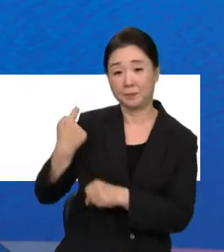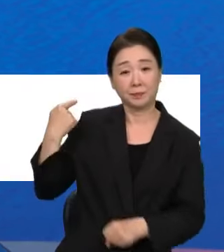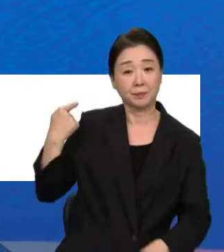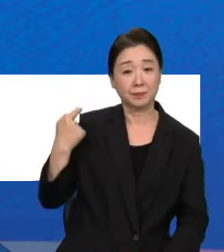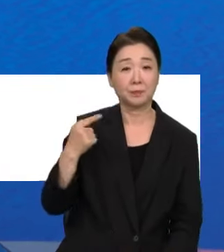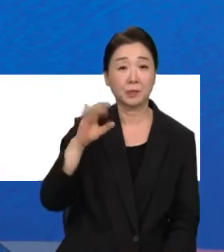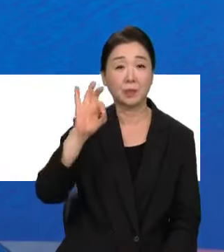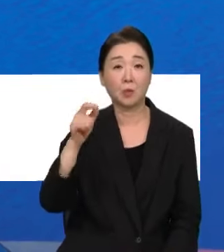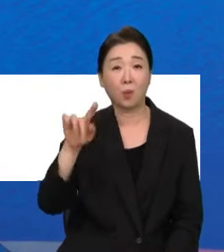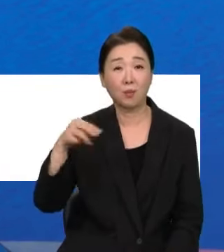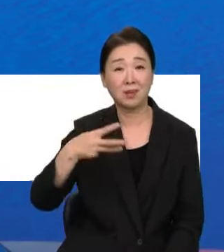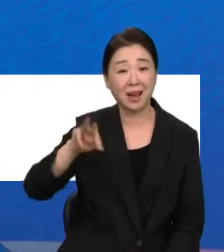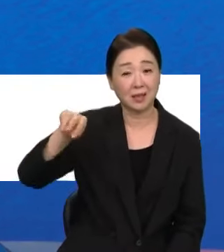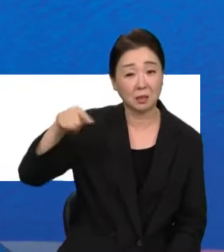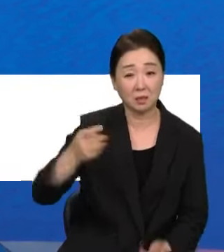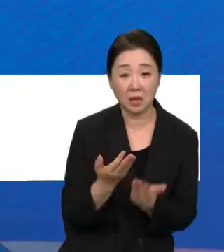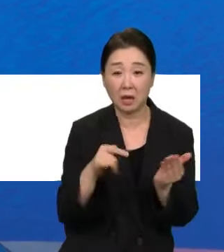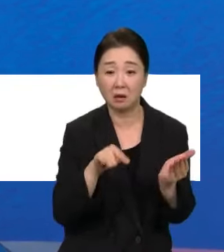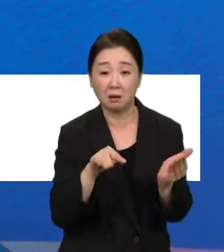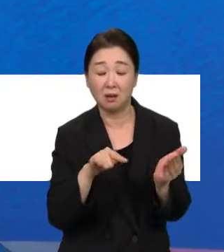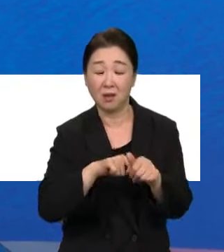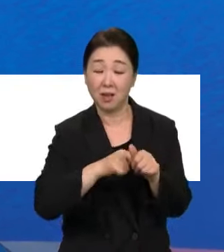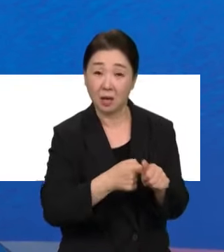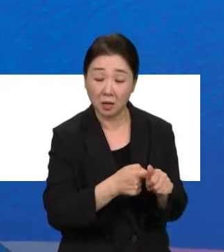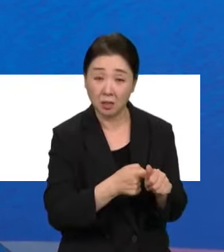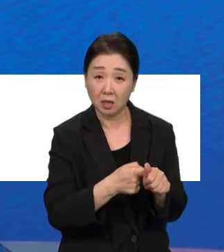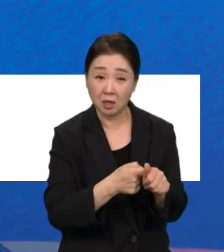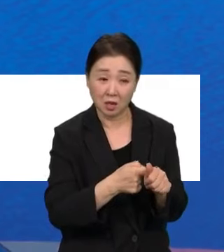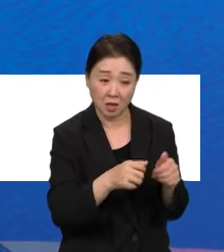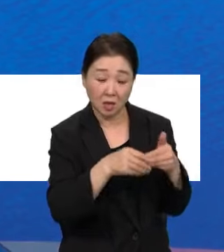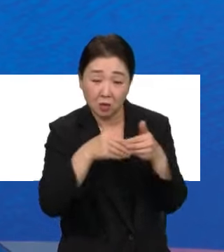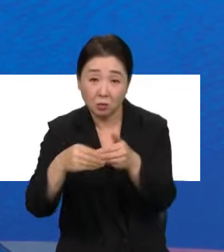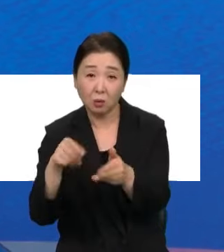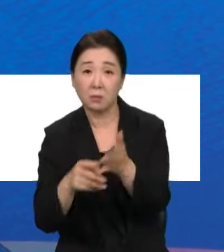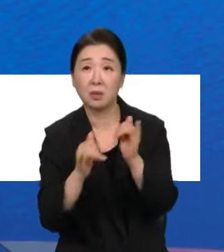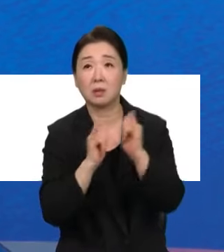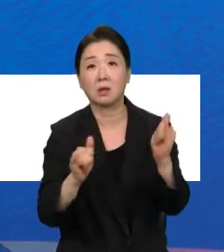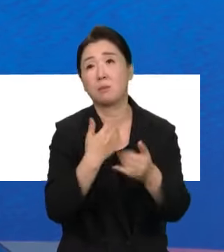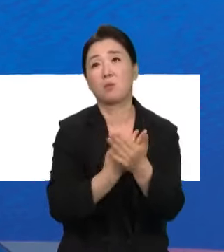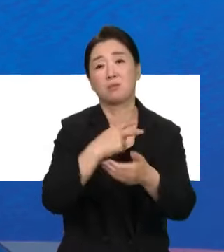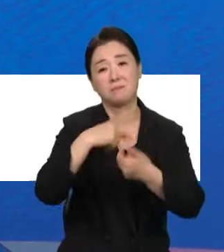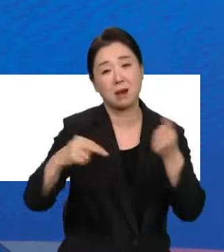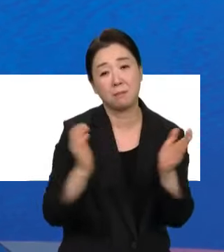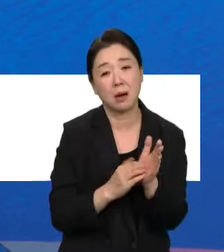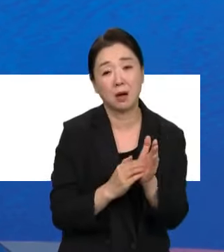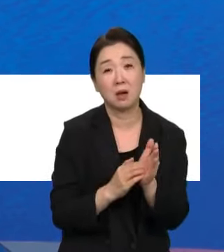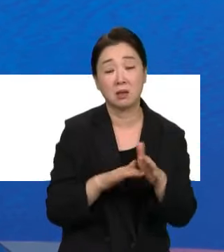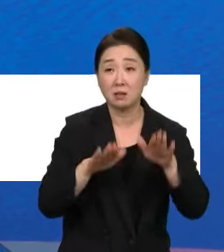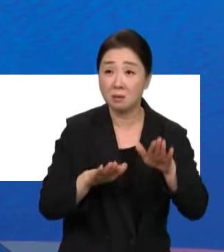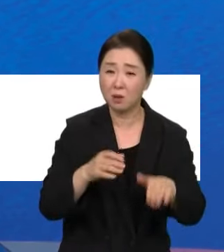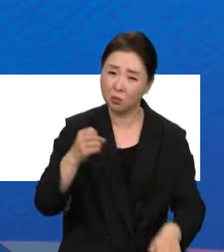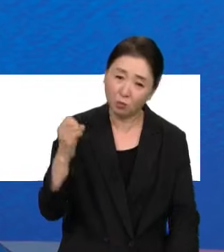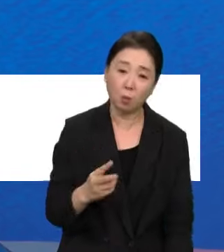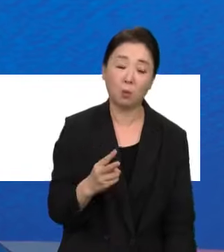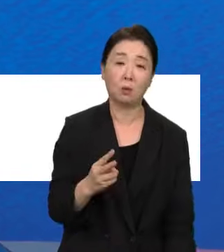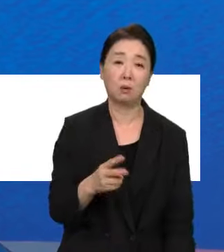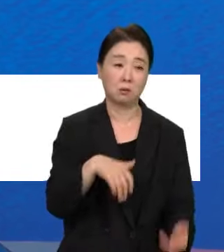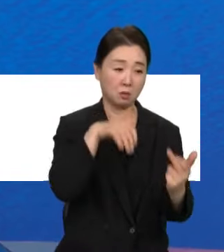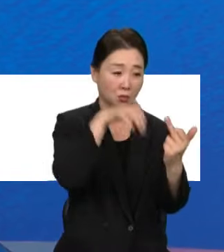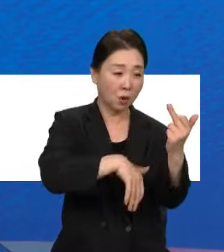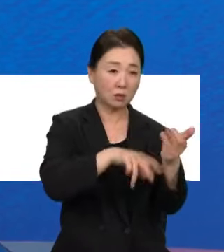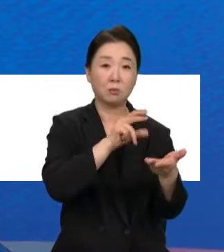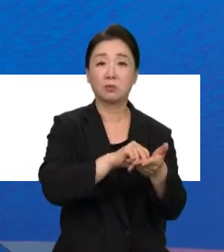오므라이스 한 그릇에 강제 직용 피해자들의 피눈물을 팔아 먹더니 이번엔 사도광산